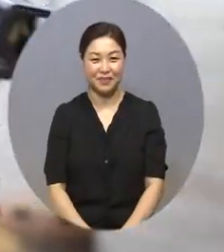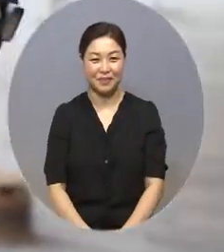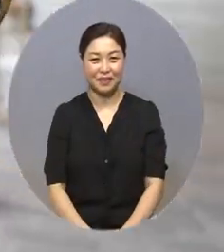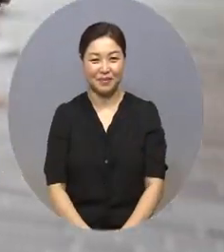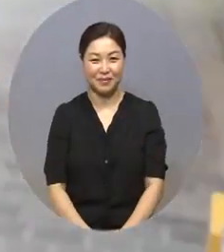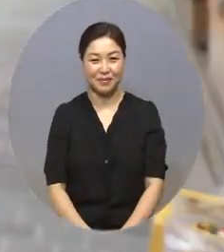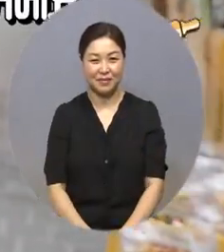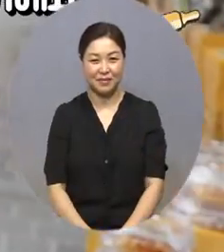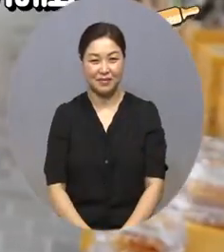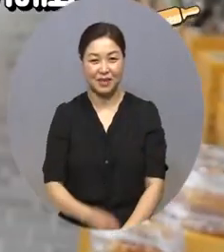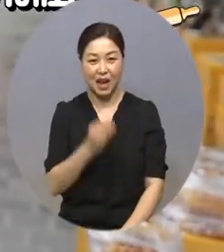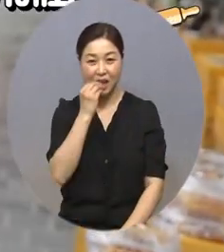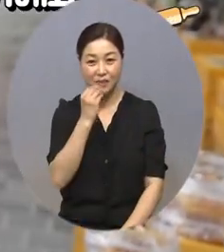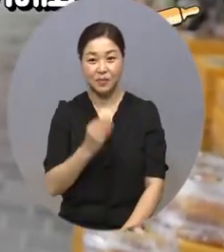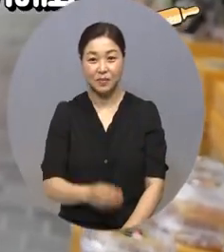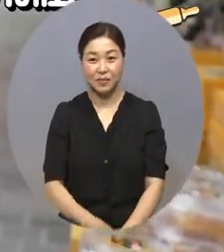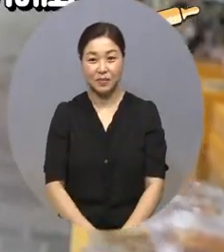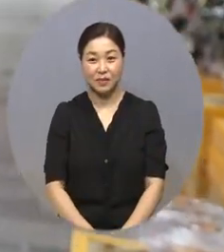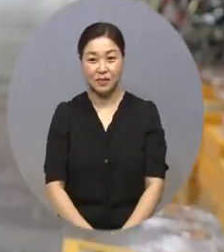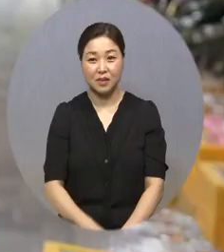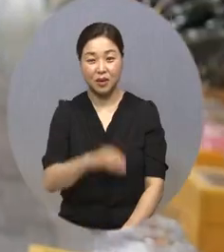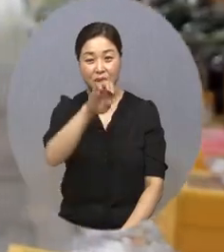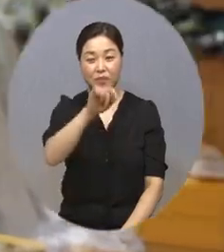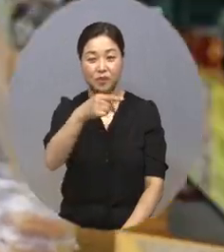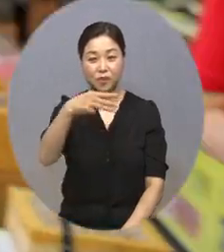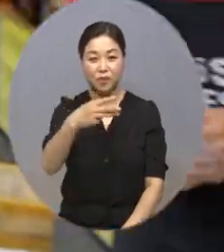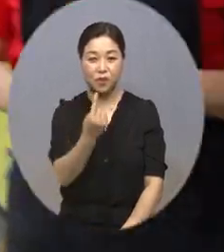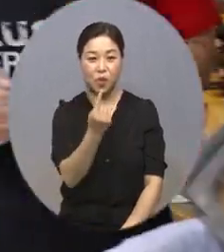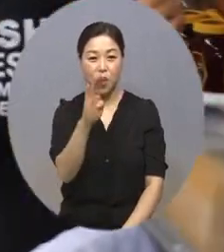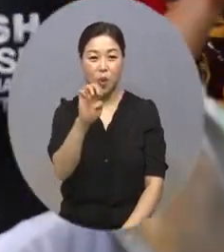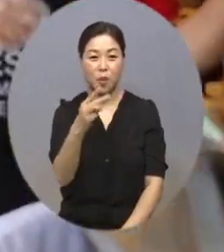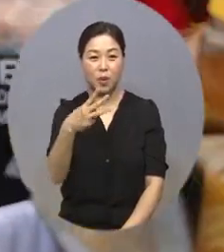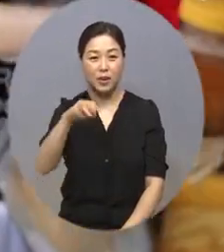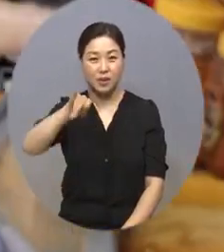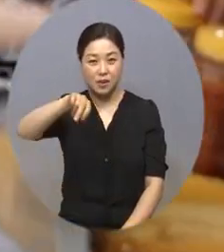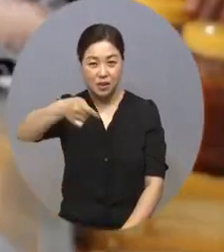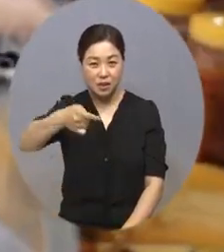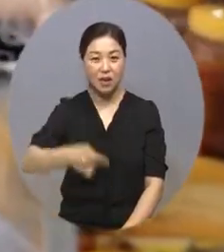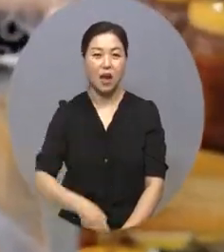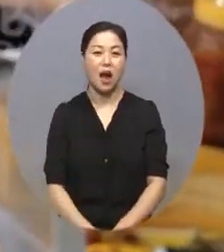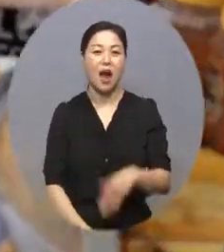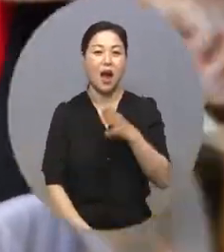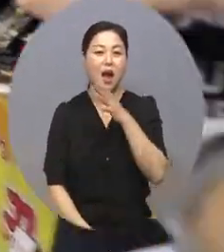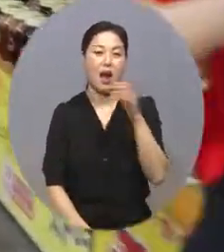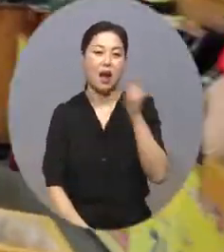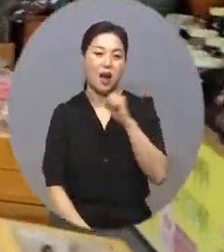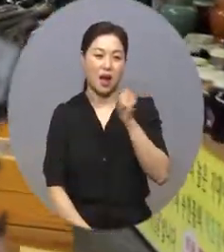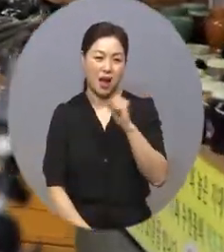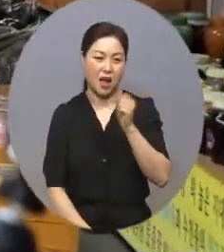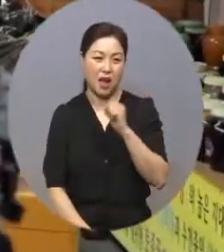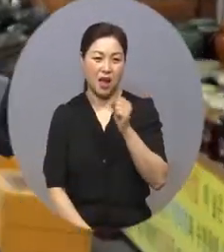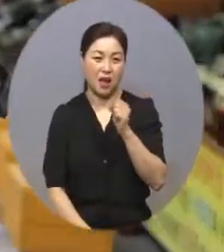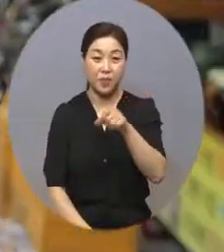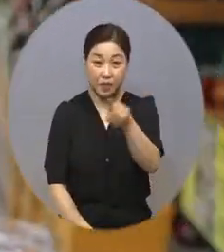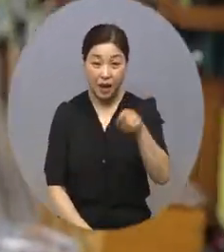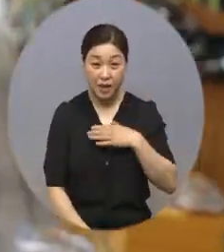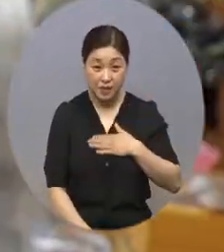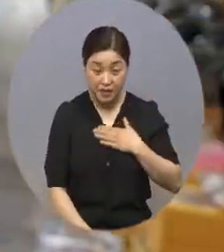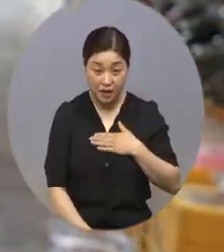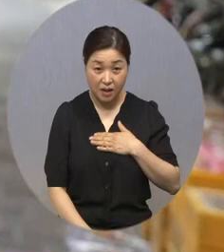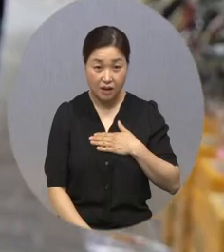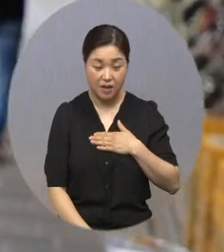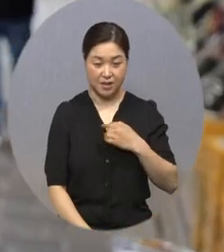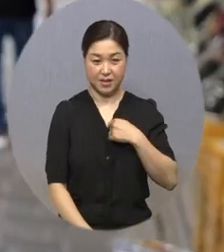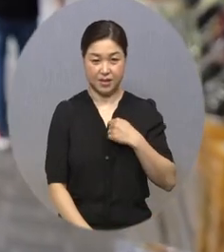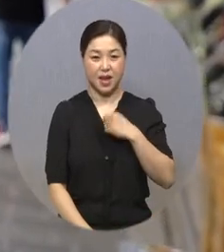너무 하는거 안내 아 바로 그 바 데려가 줘 그 또